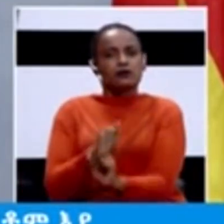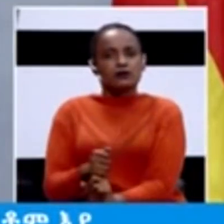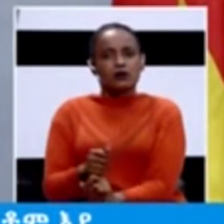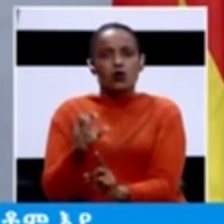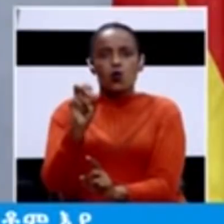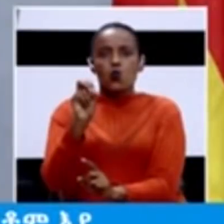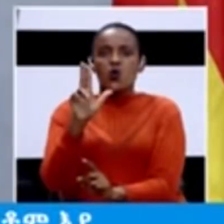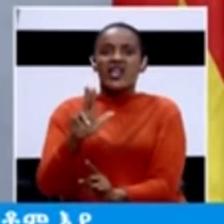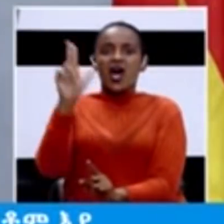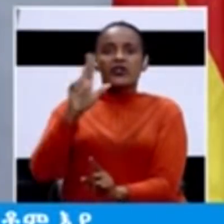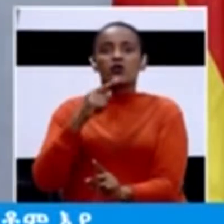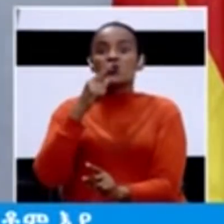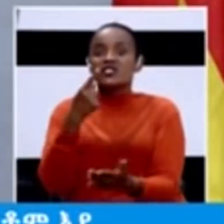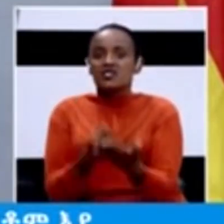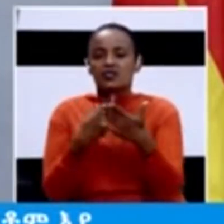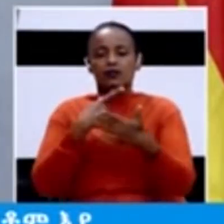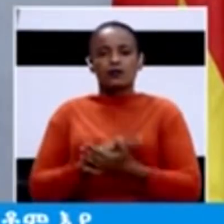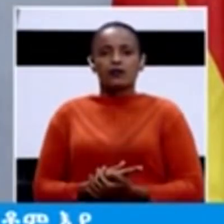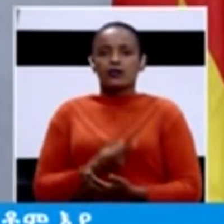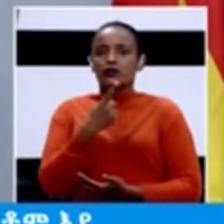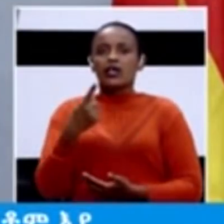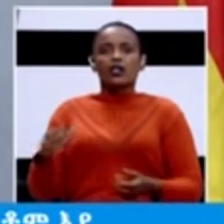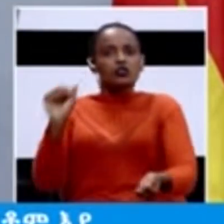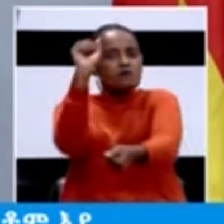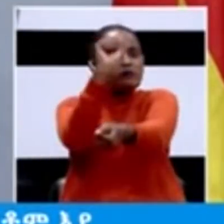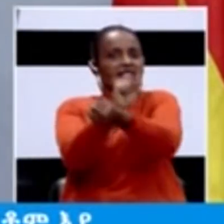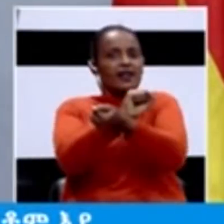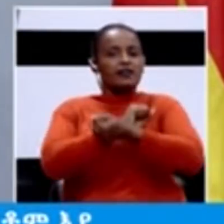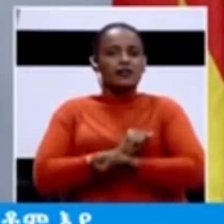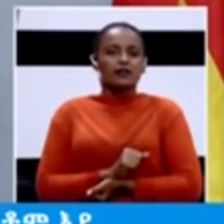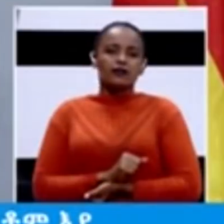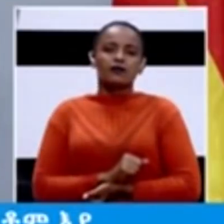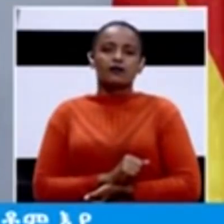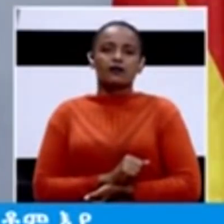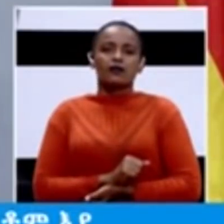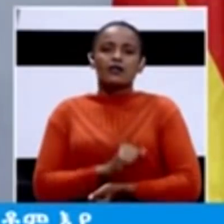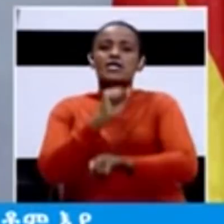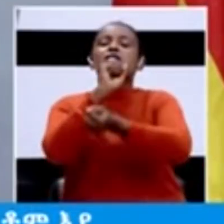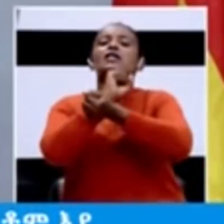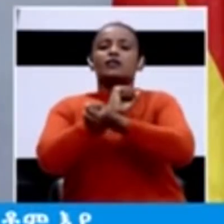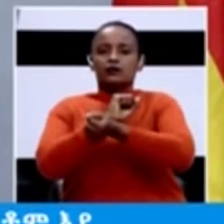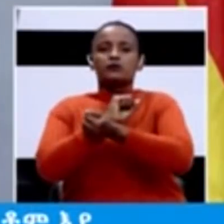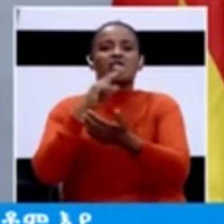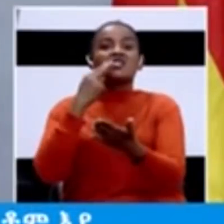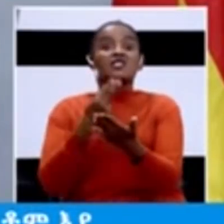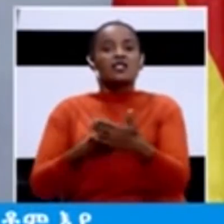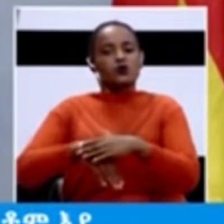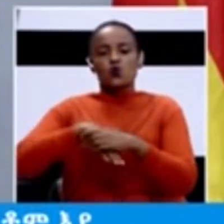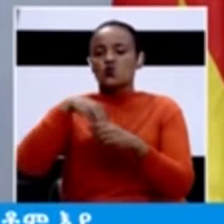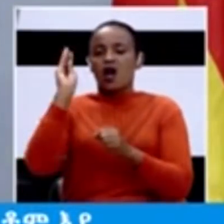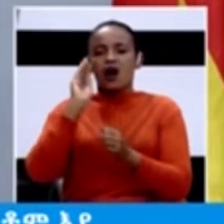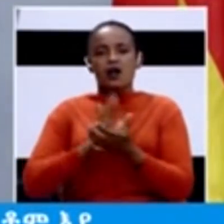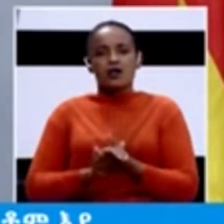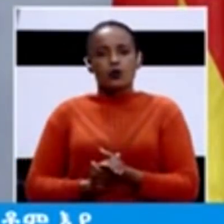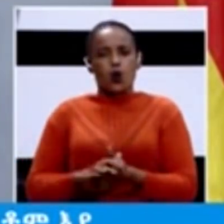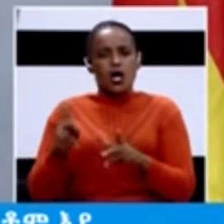ወራር እዩ ዝብ ንገሊኦም ከዓ ምእሳር ናይ ምእሳር ትእዛዝ ምውፃእ እዚ